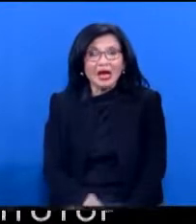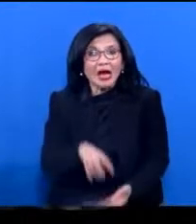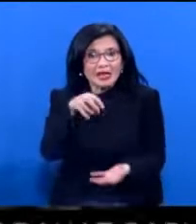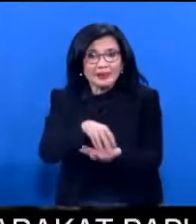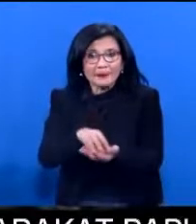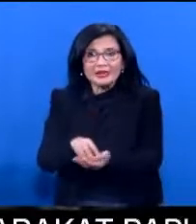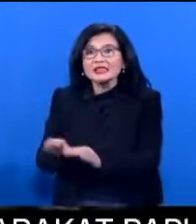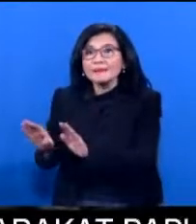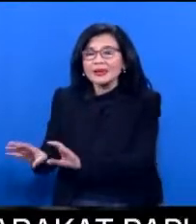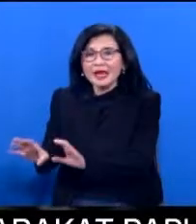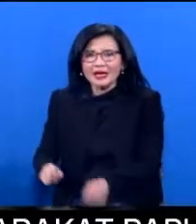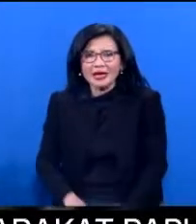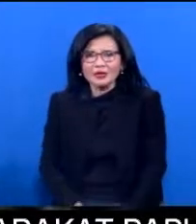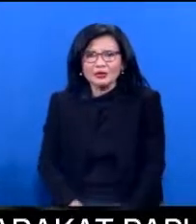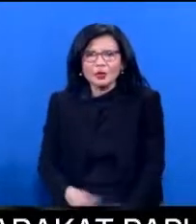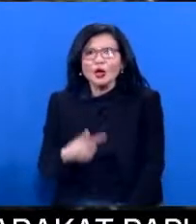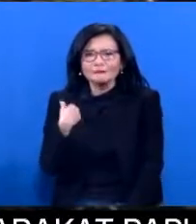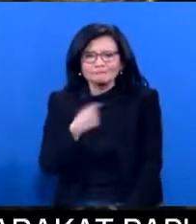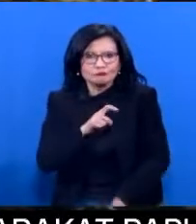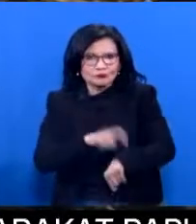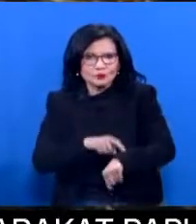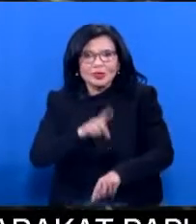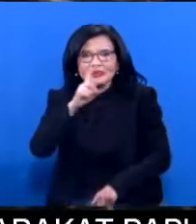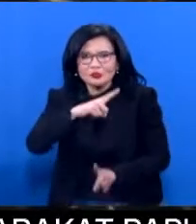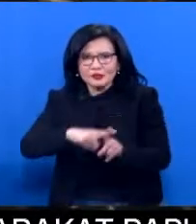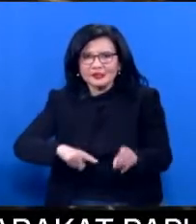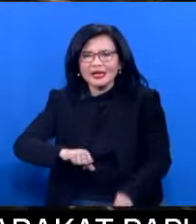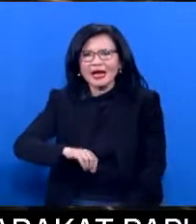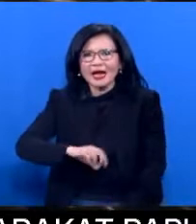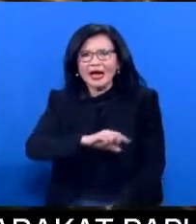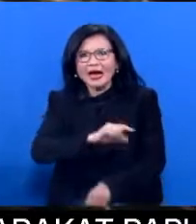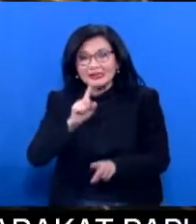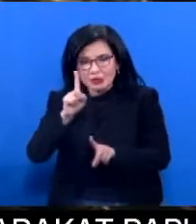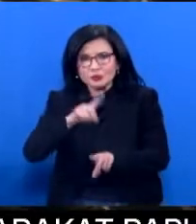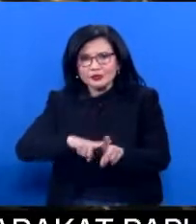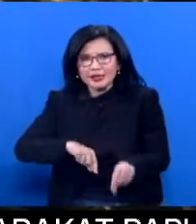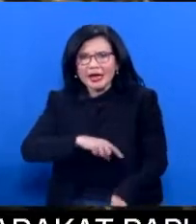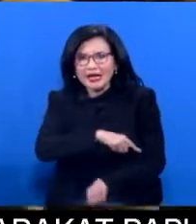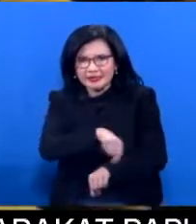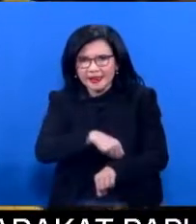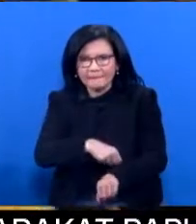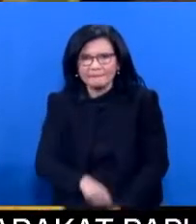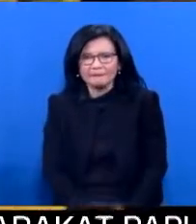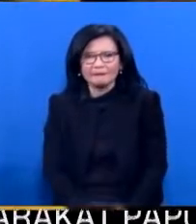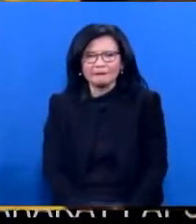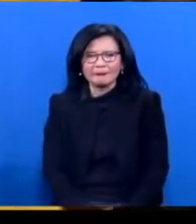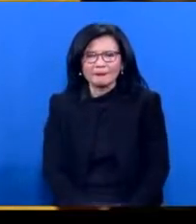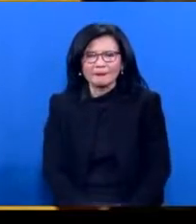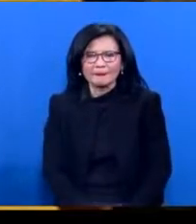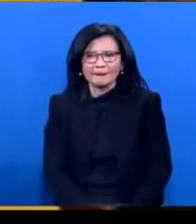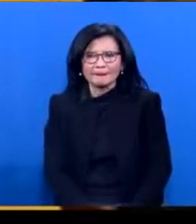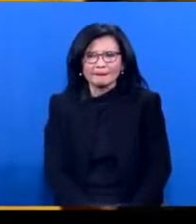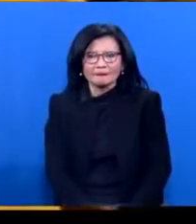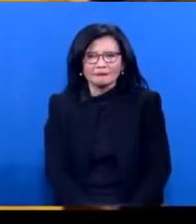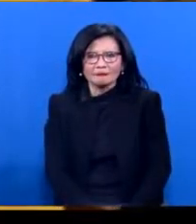penampungan sementara ini dapat ditempuh dalam waktu 1,5 jam dari tempat penangkaran buaya di Desa Kebon 9, Kecamatan Sungai Gelam,